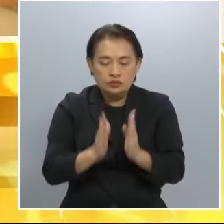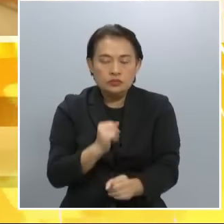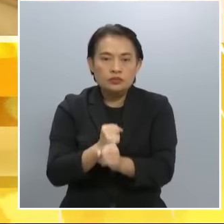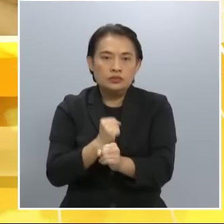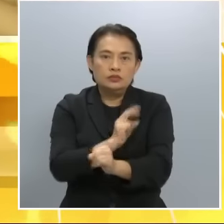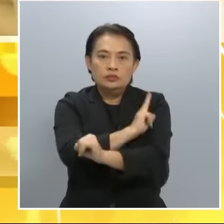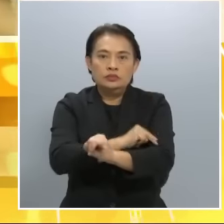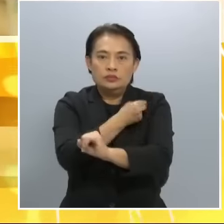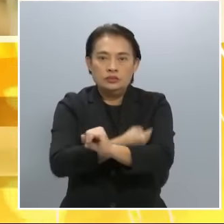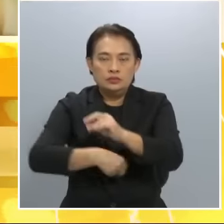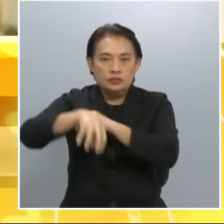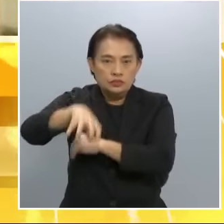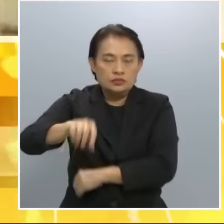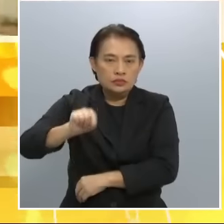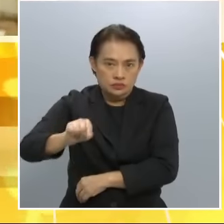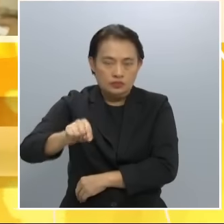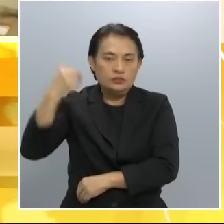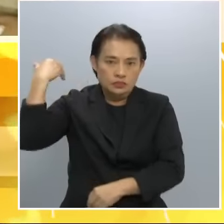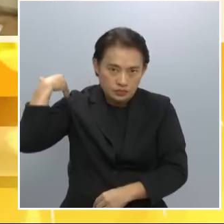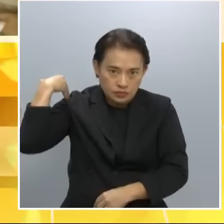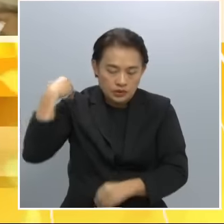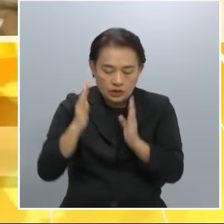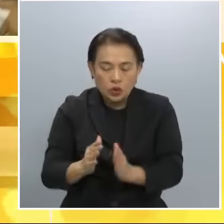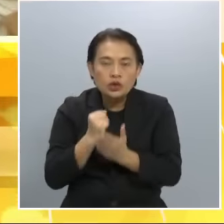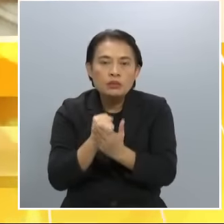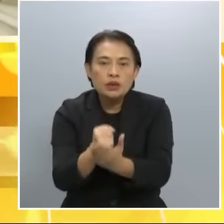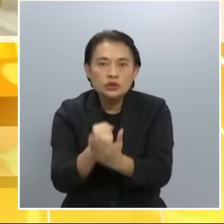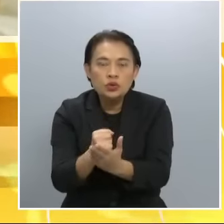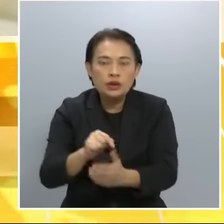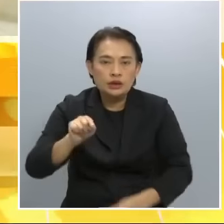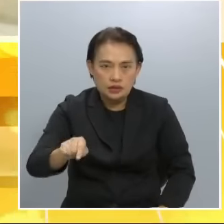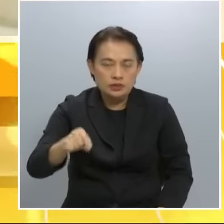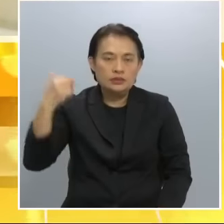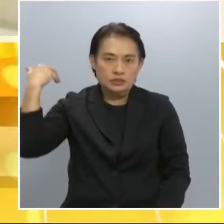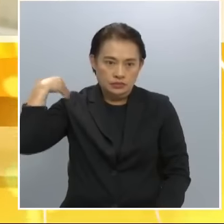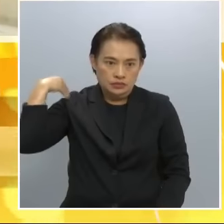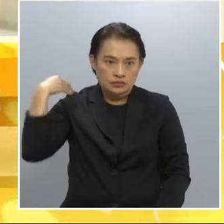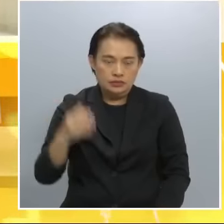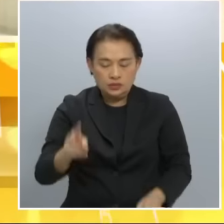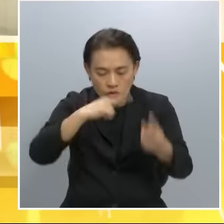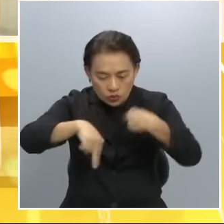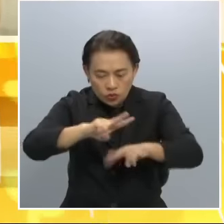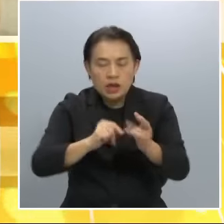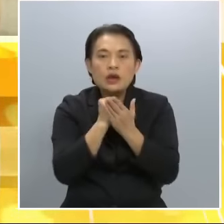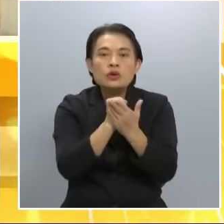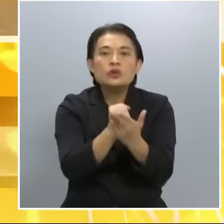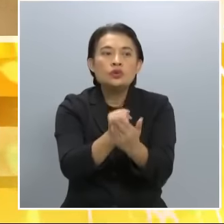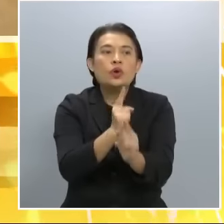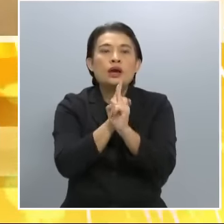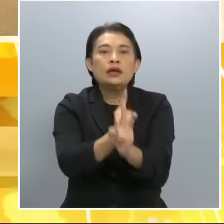าบาลแล้วก็เครือข่ายที่มาช่วยกันในการที่จะดูแลตามมนุษยธร